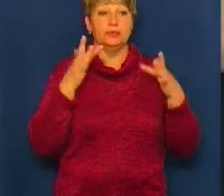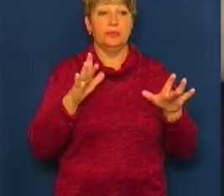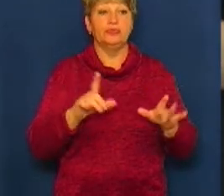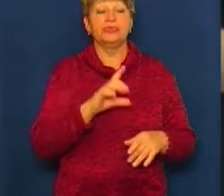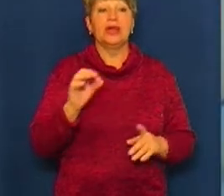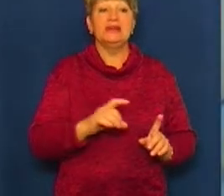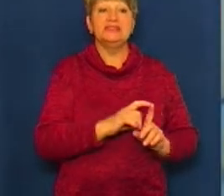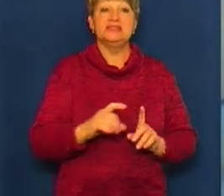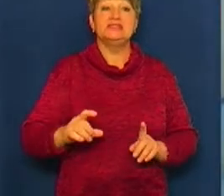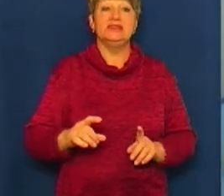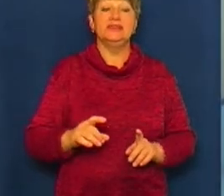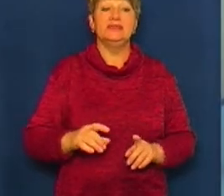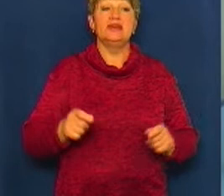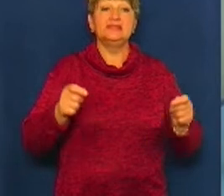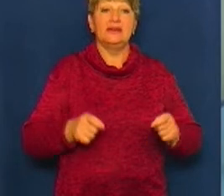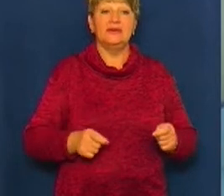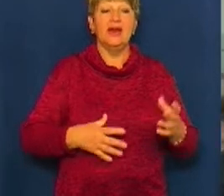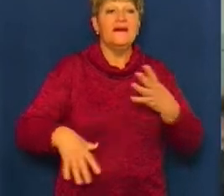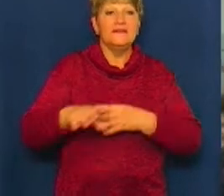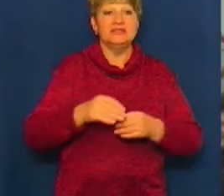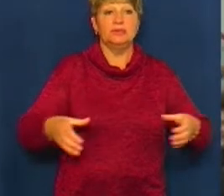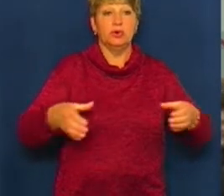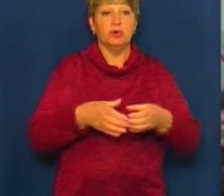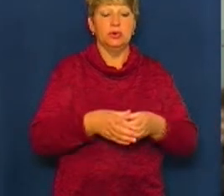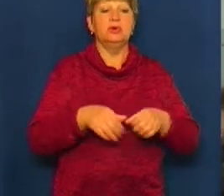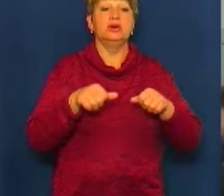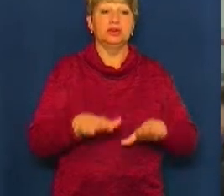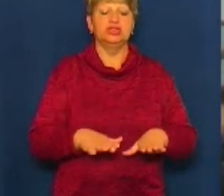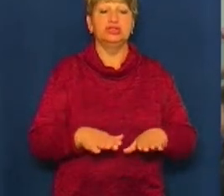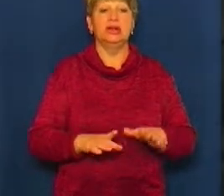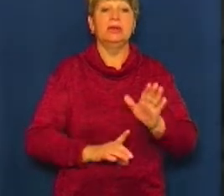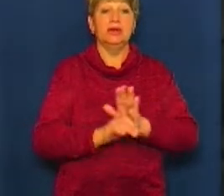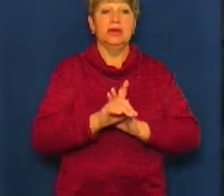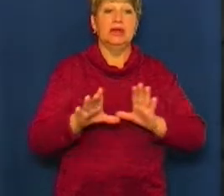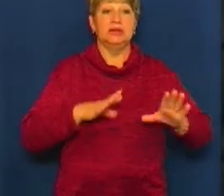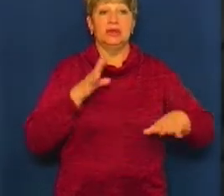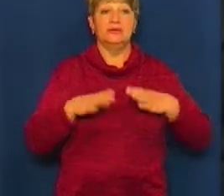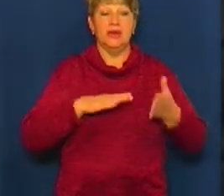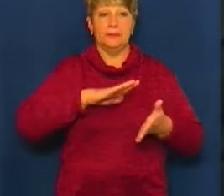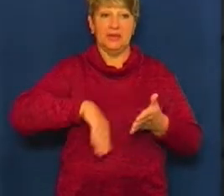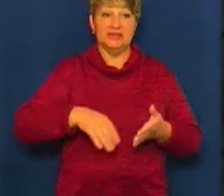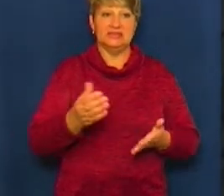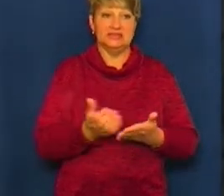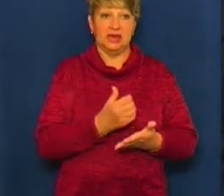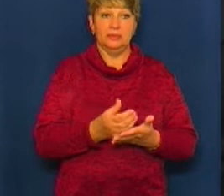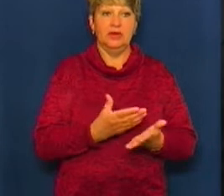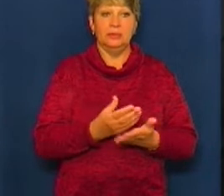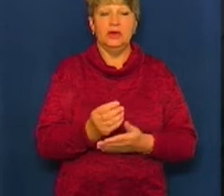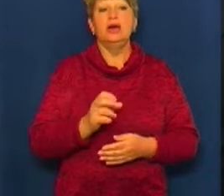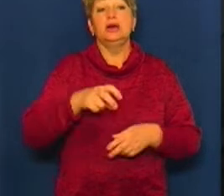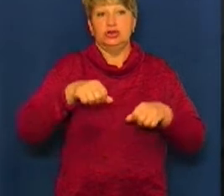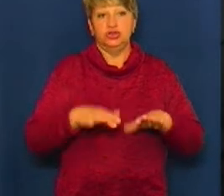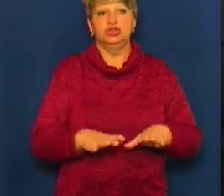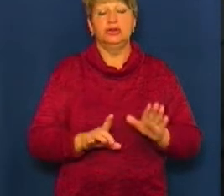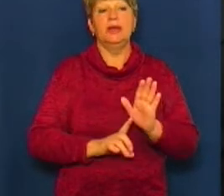Алли Красовської, вони усім колективу вирішили розпочати тренування без заробітної плати. Вирішили вийти і проводити